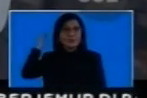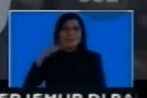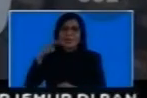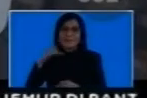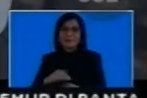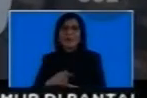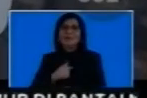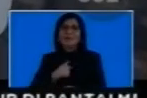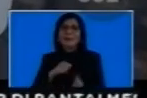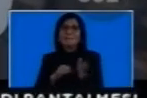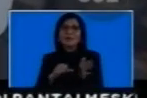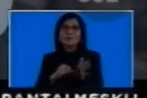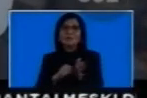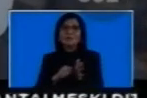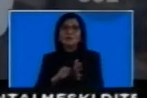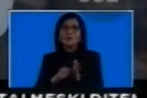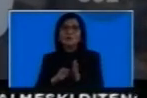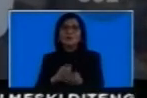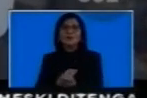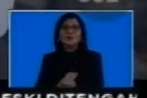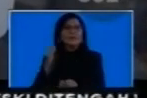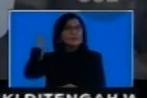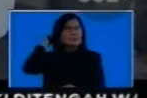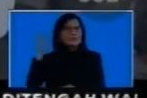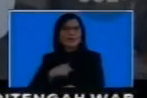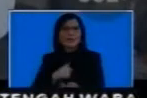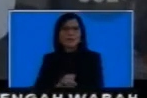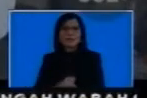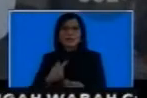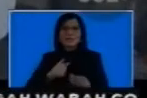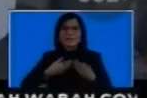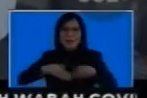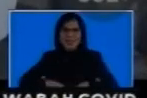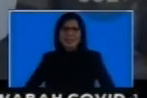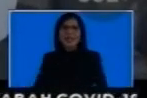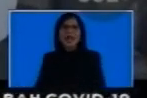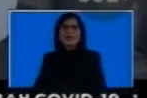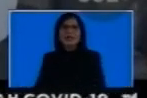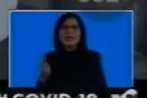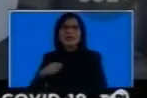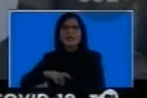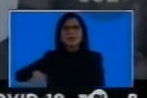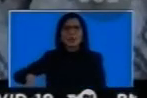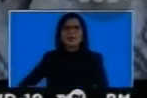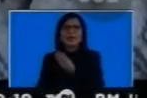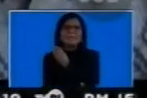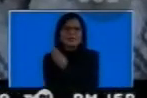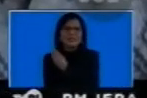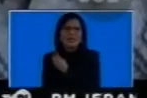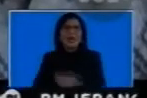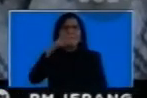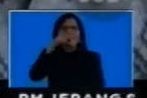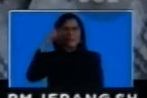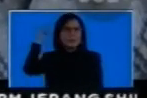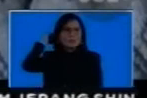membantu pekerjaan ibu saya. Bapak Menteri, saya dilahirkan dari keluarga yang kurang mampu. Orang tua